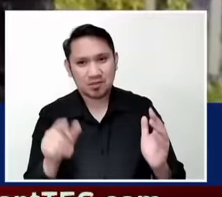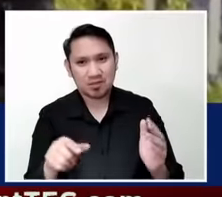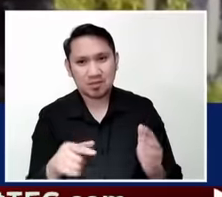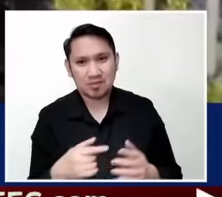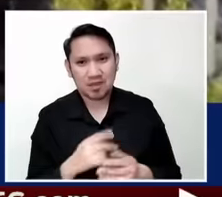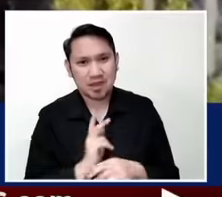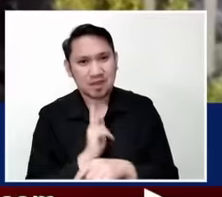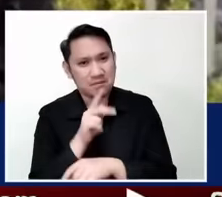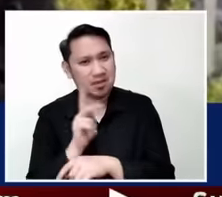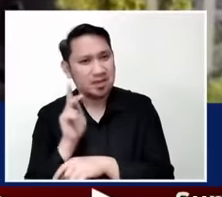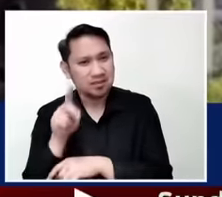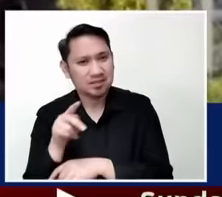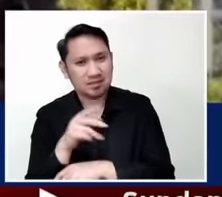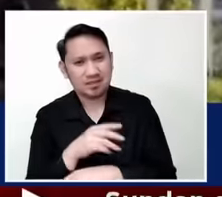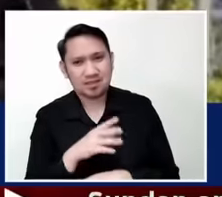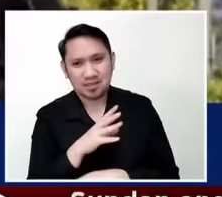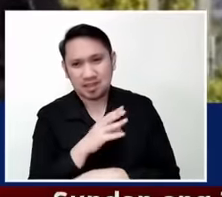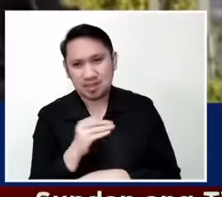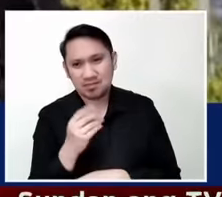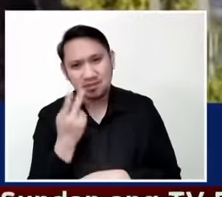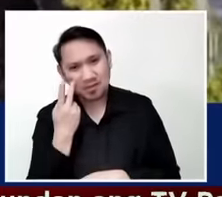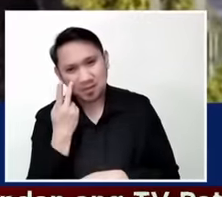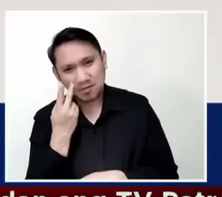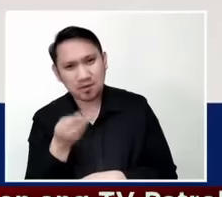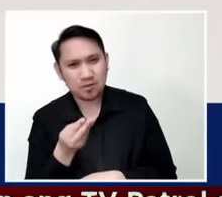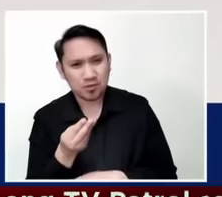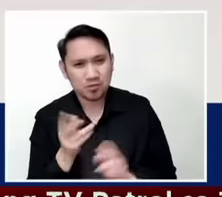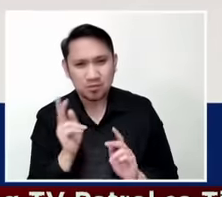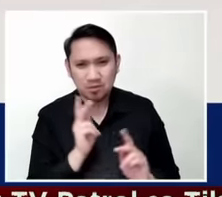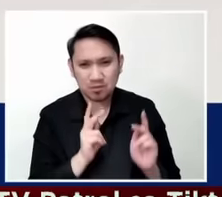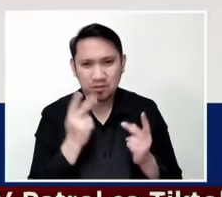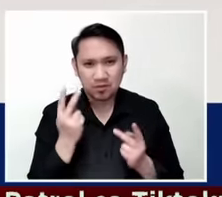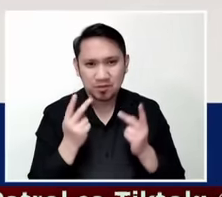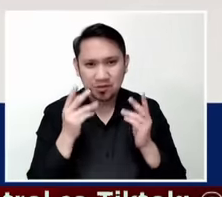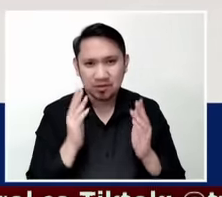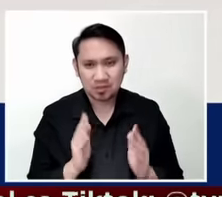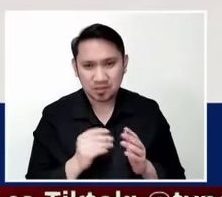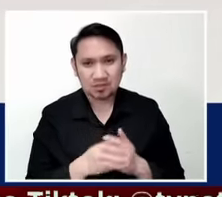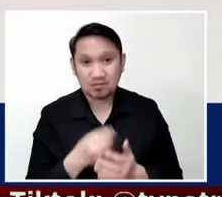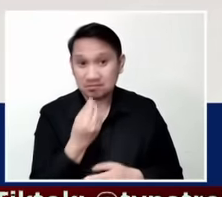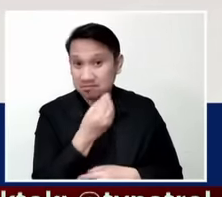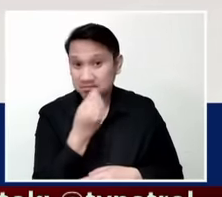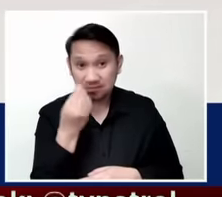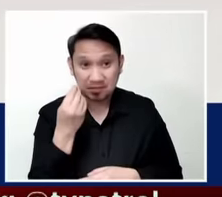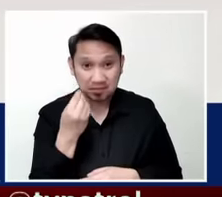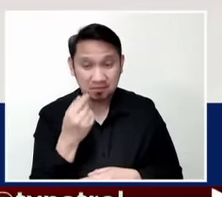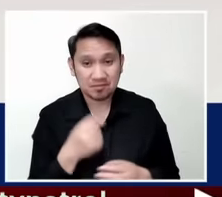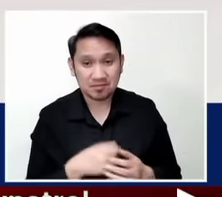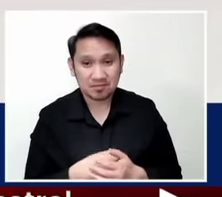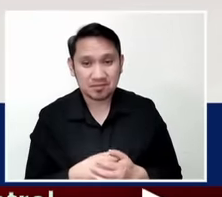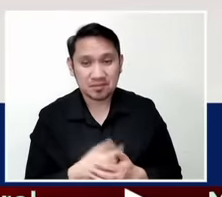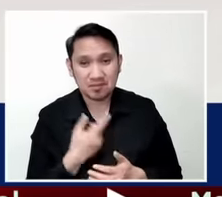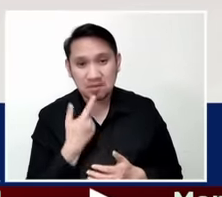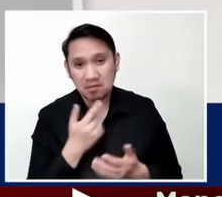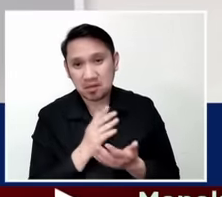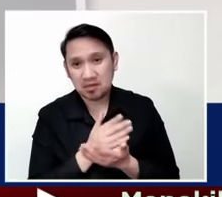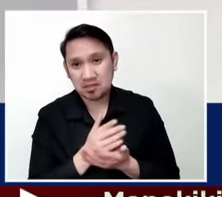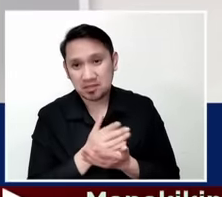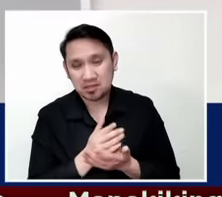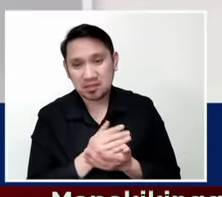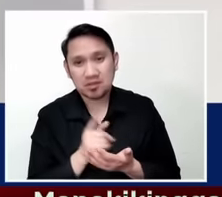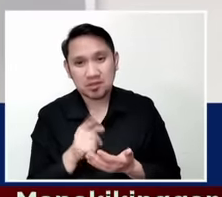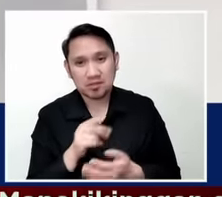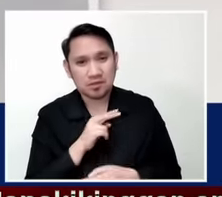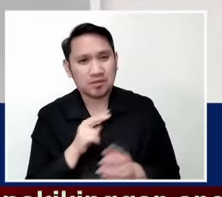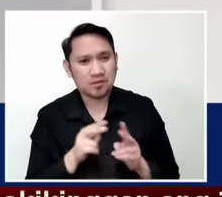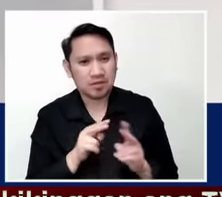at ilan lang din ang makikitang tao o bisita. Ang makeup artist na si Mika Markaida, ibinahagi na natural